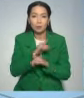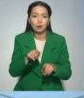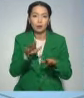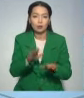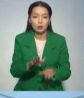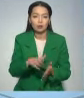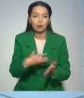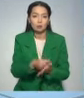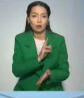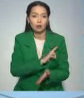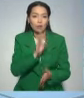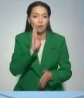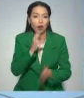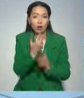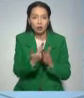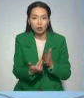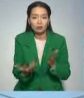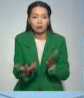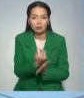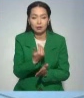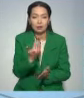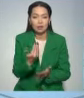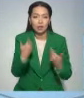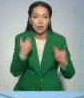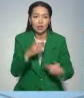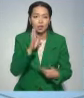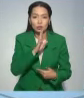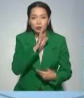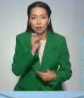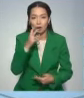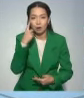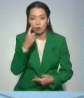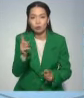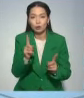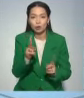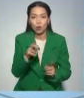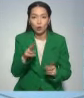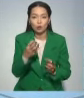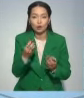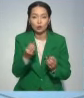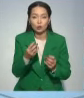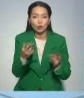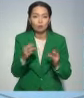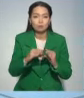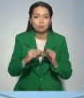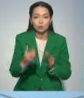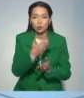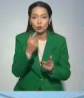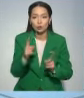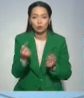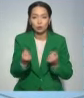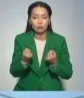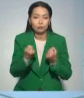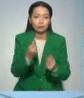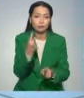водолазы пытаются найти тело пенсионерки Как отметили Спасатели лед еще не достиг нужной толщины и проезд по водоему был запрещён